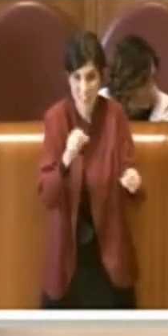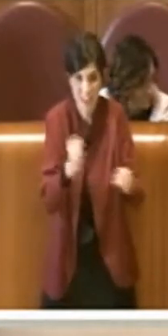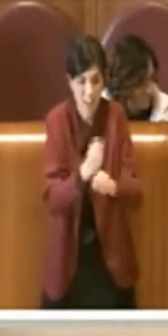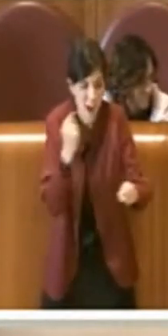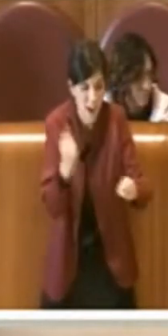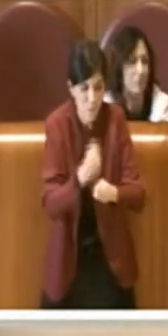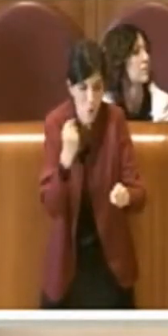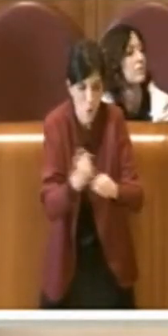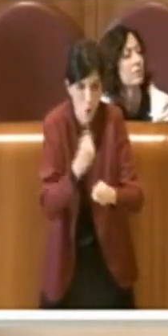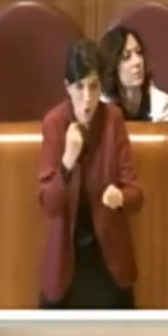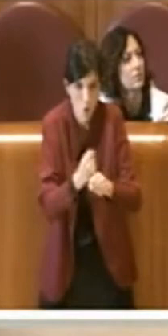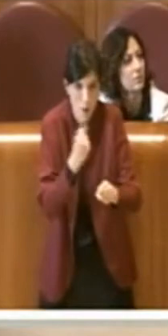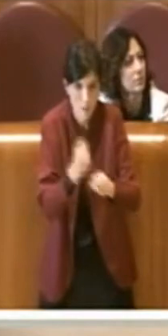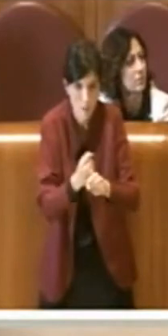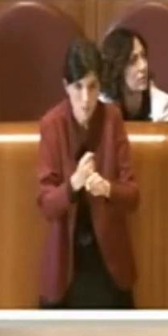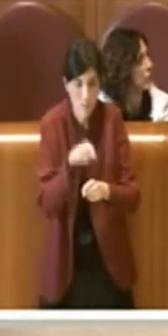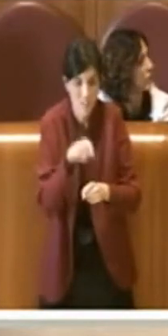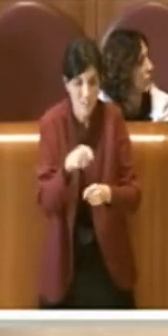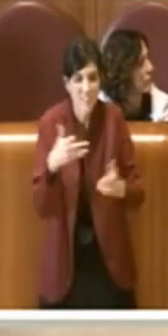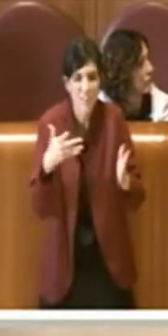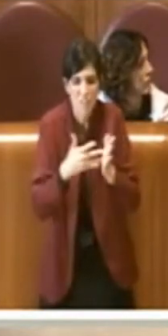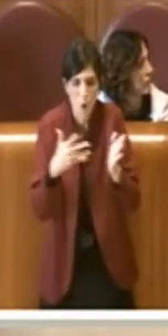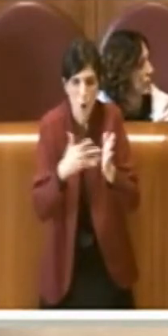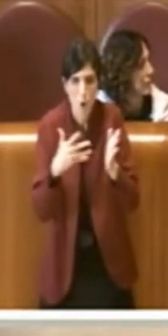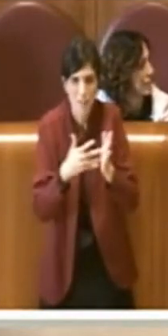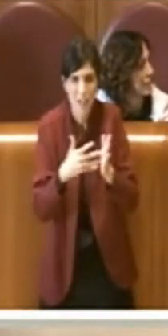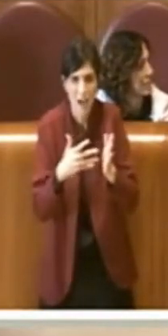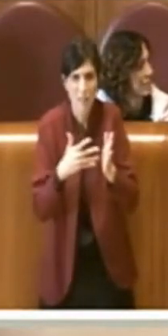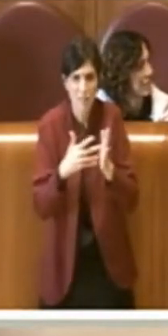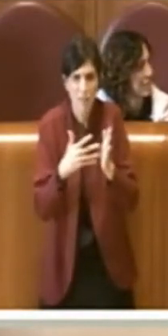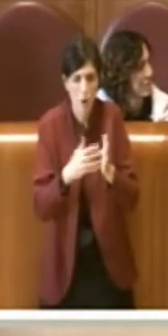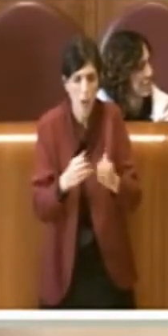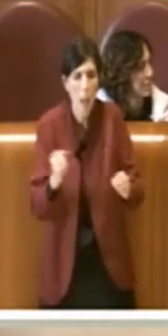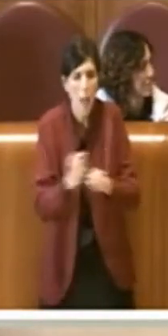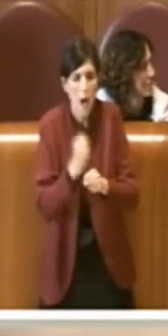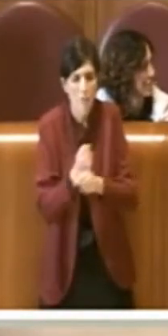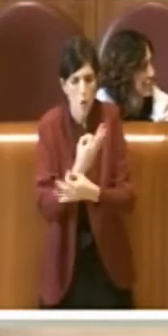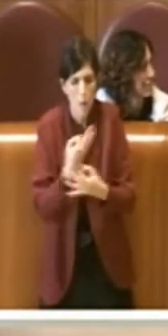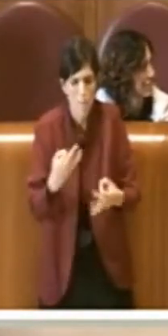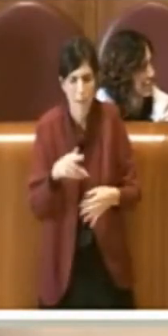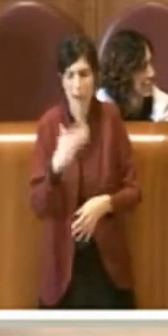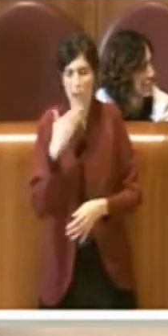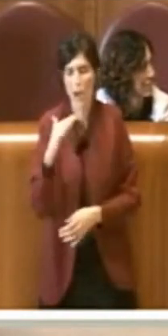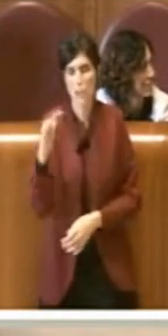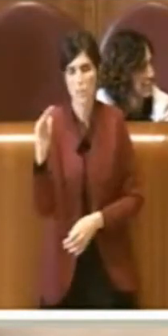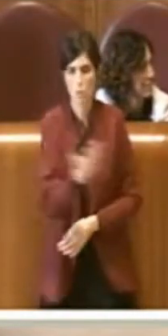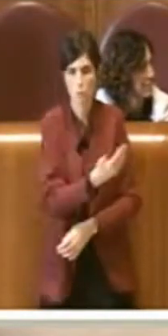devozione, anche con estrema difficoltà, e per questo noi li ringraziamo. Grazie a tutti.